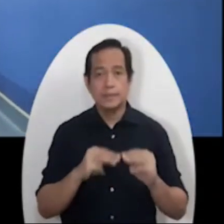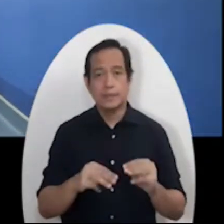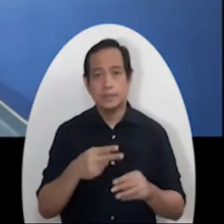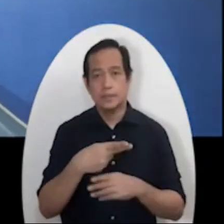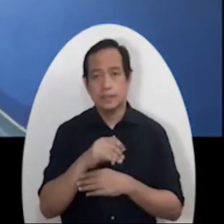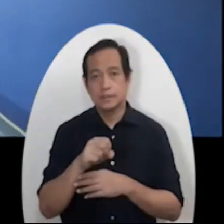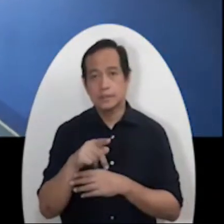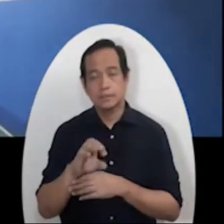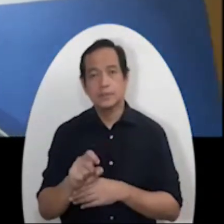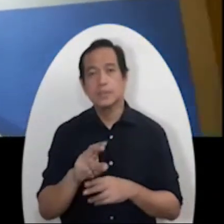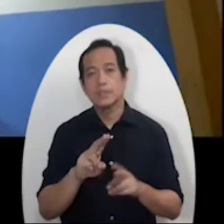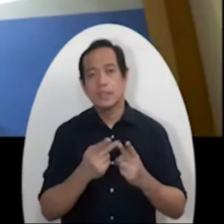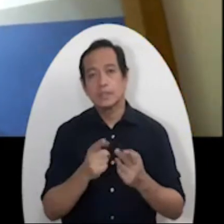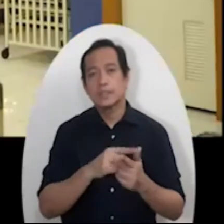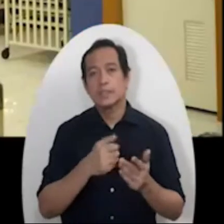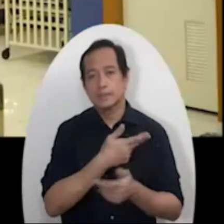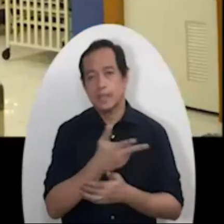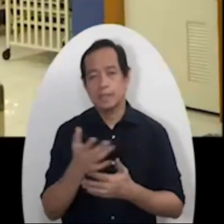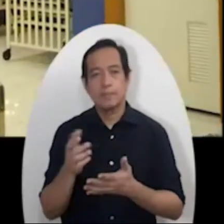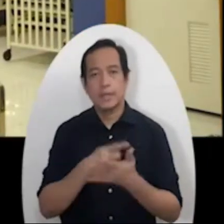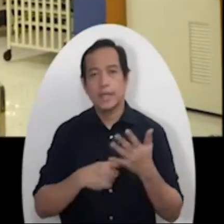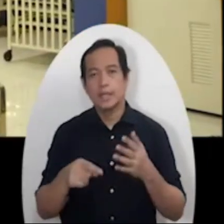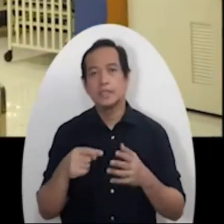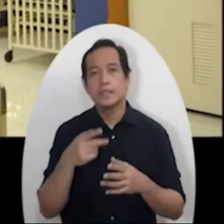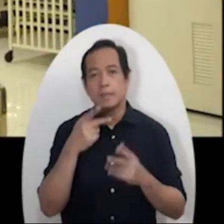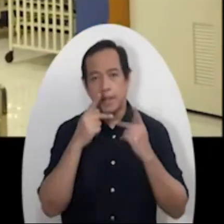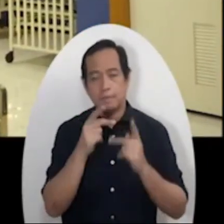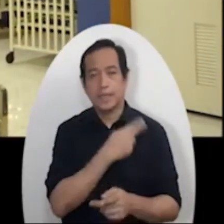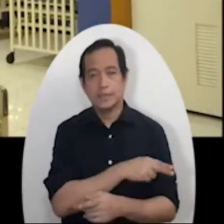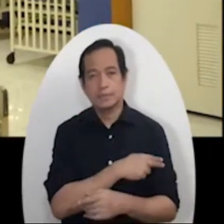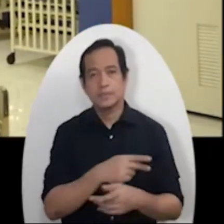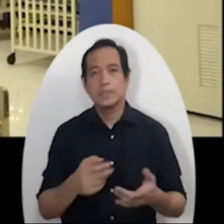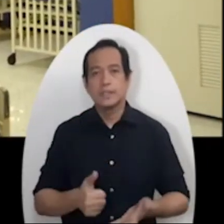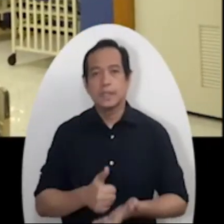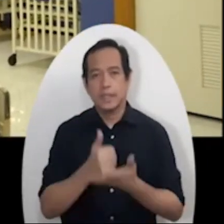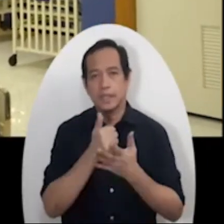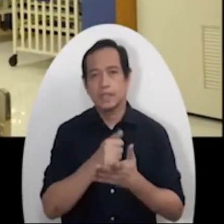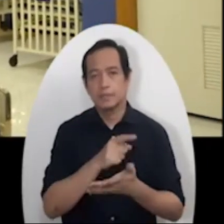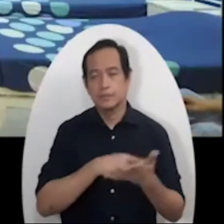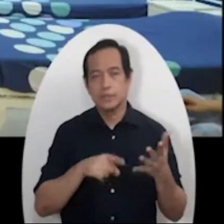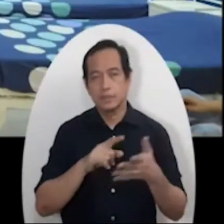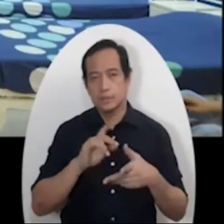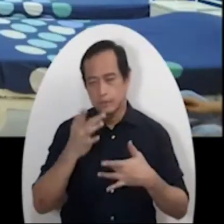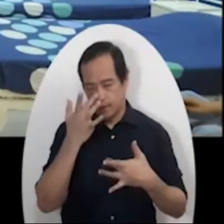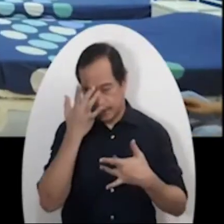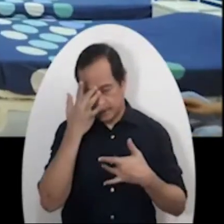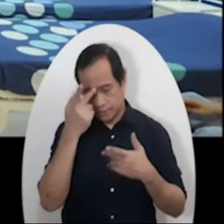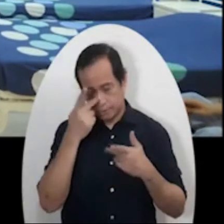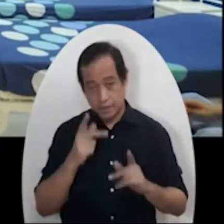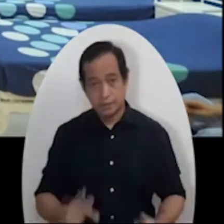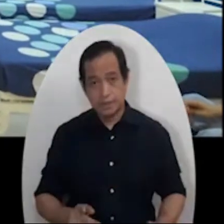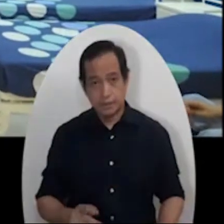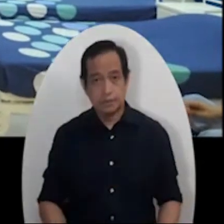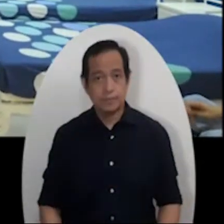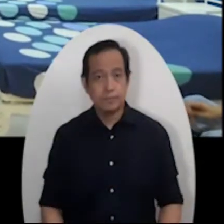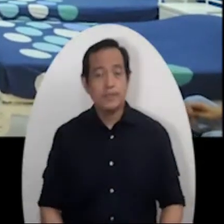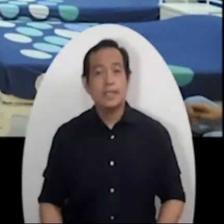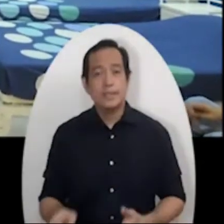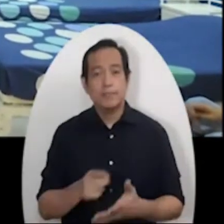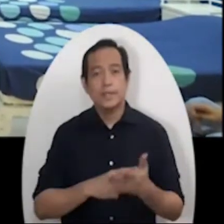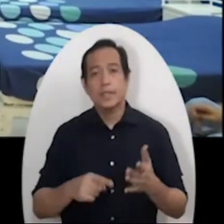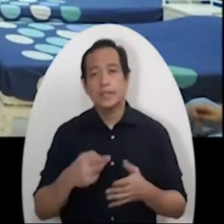naman po sa anak ko, hindi rin naman po ako nahihirapan kasi isa lang po yung anak ko.